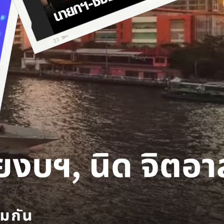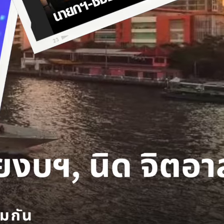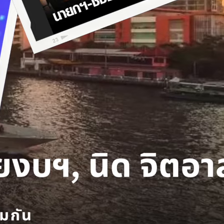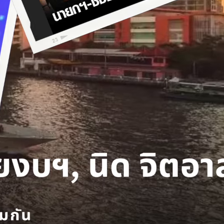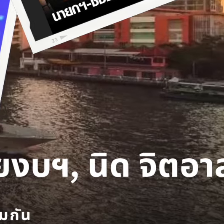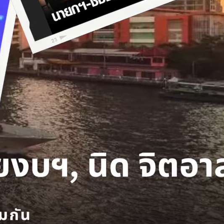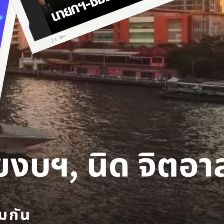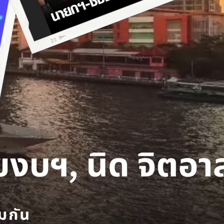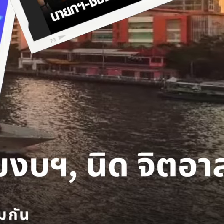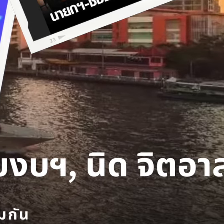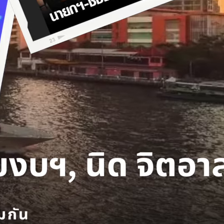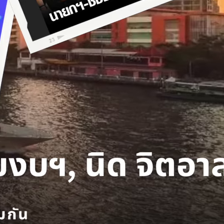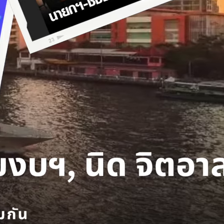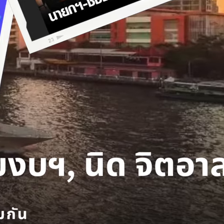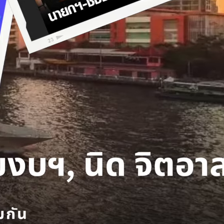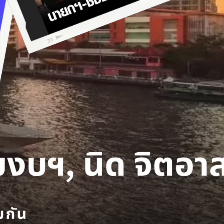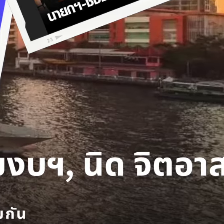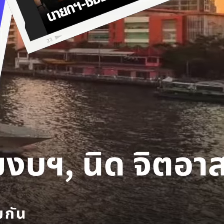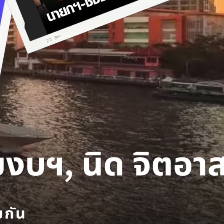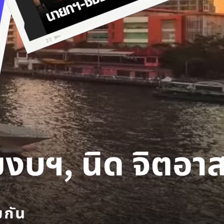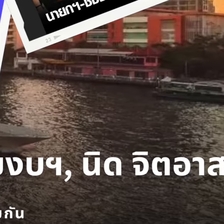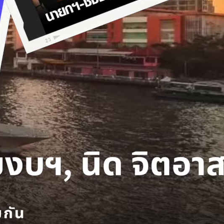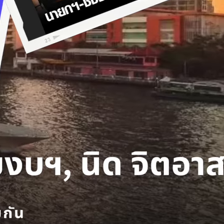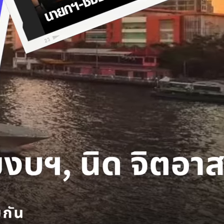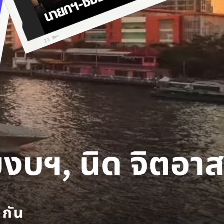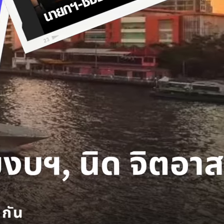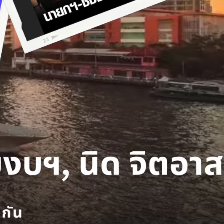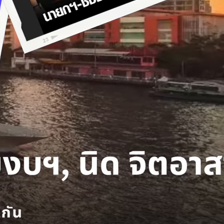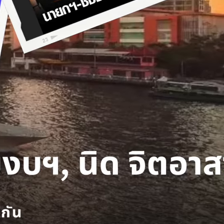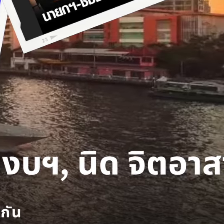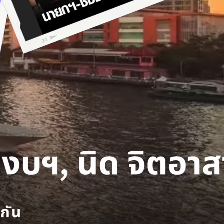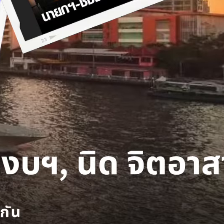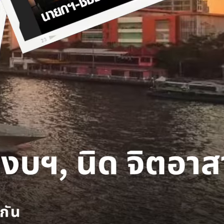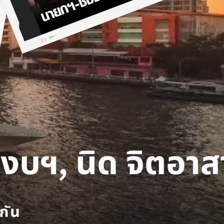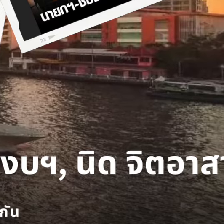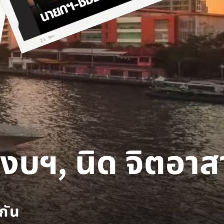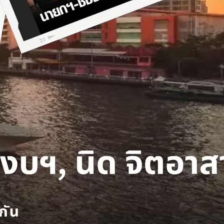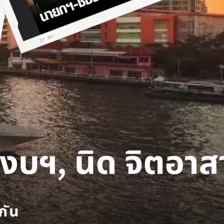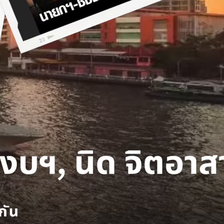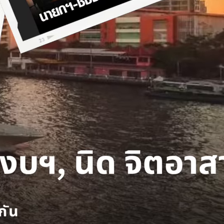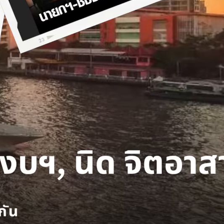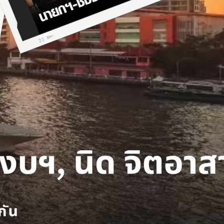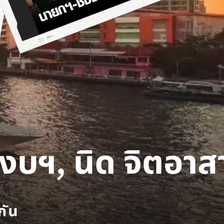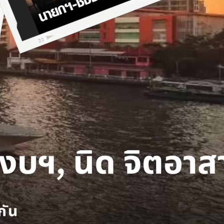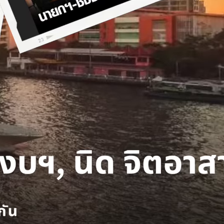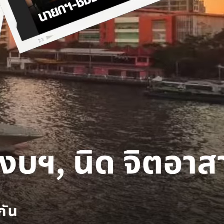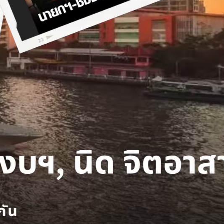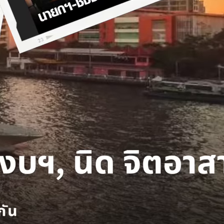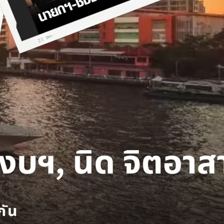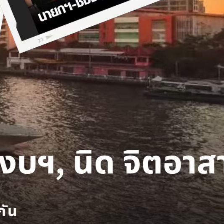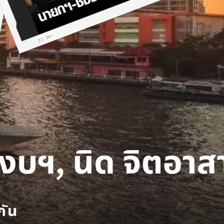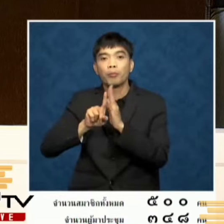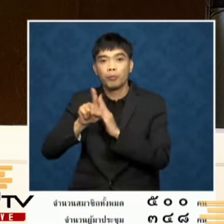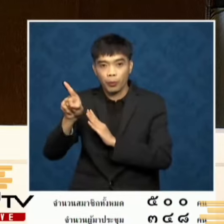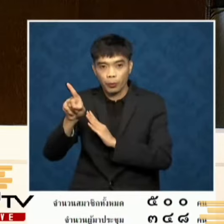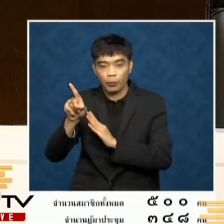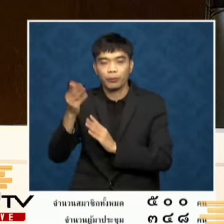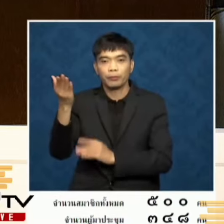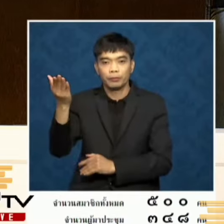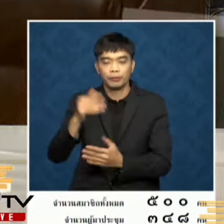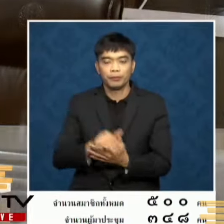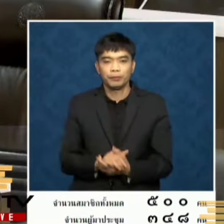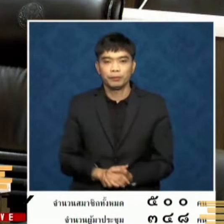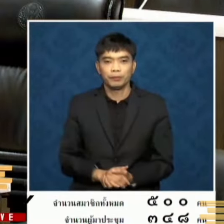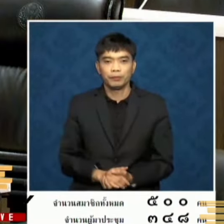องปัญญาวุฒิส.ส.เท้งและประกรณ์วุฒิอุดมพิพัฒน์สกุลครับ ท่านประธานส